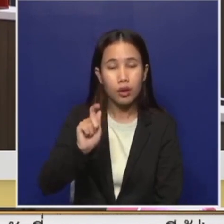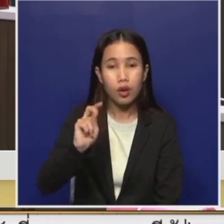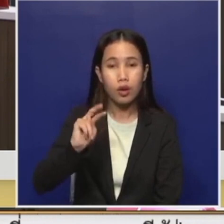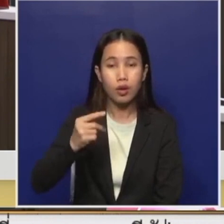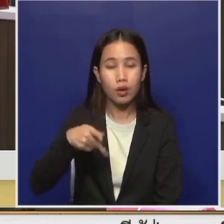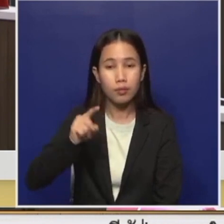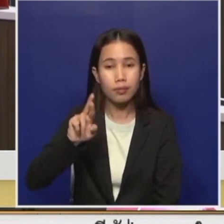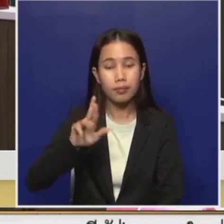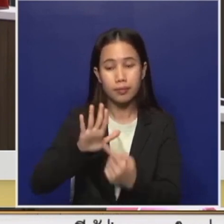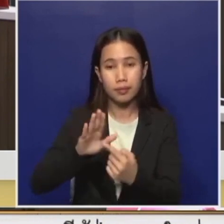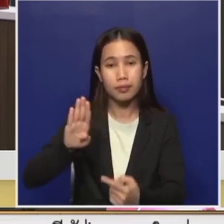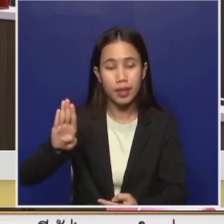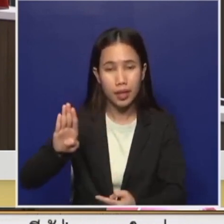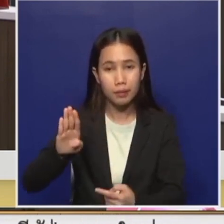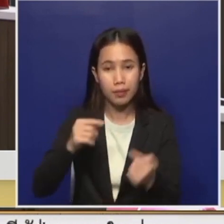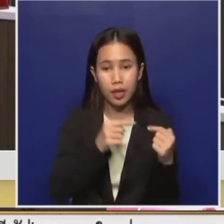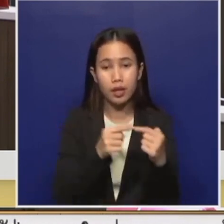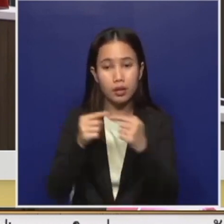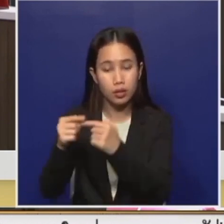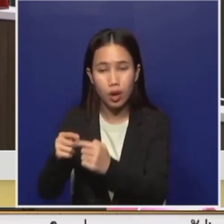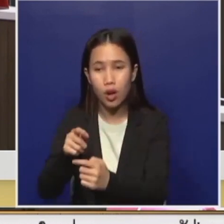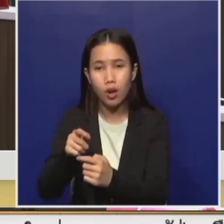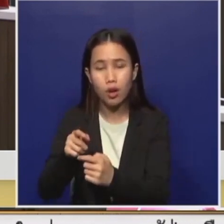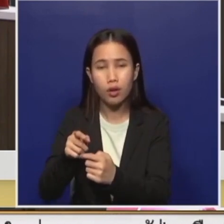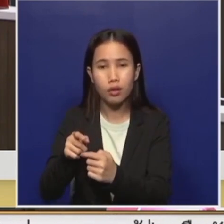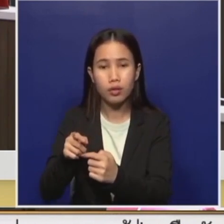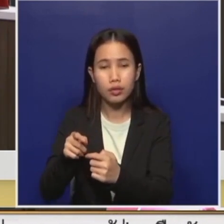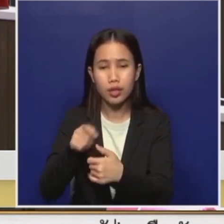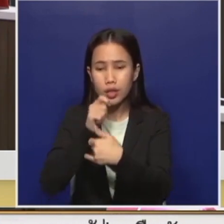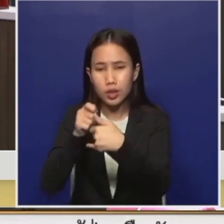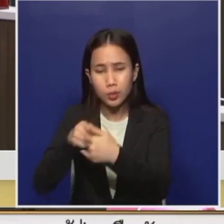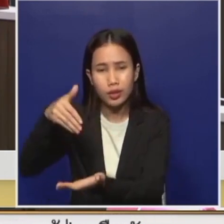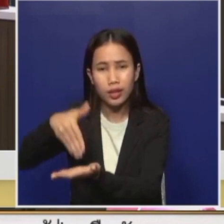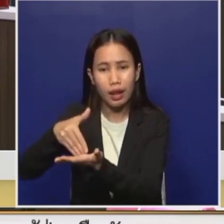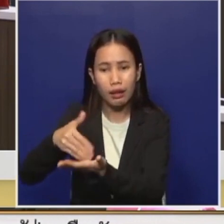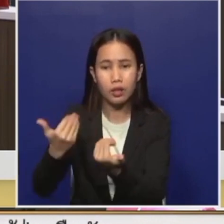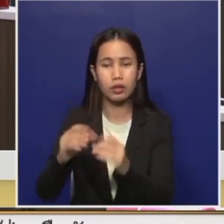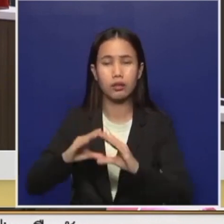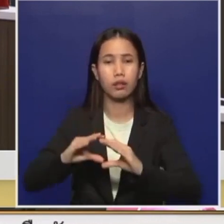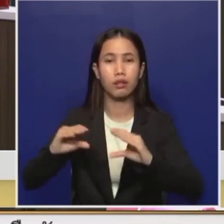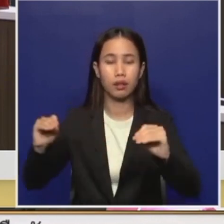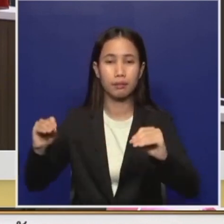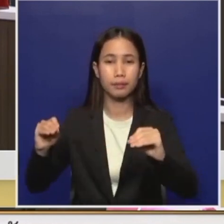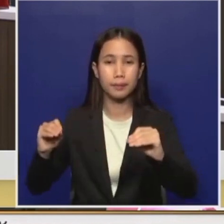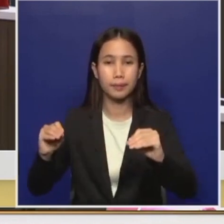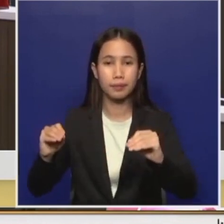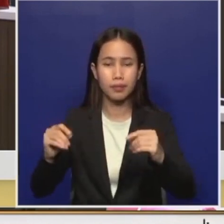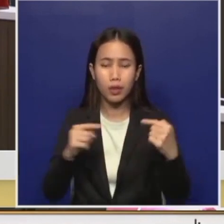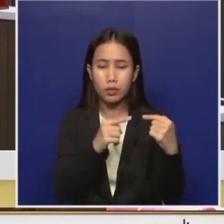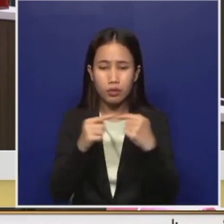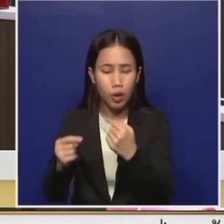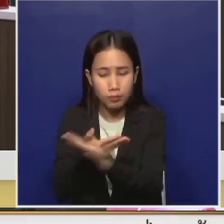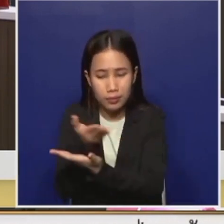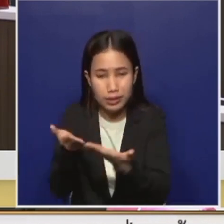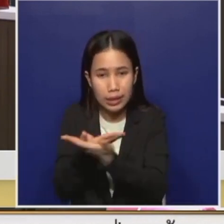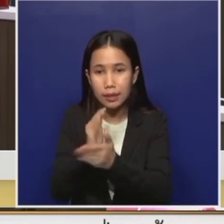ที่กลสัสกลางเงีบครับคดีเงีบเลยไม่มีการสารต่ไม่มกพินา